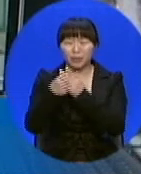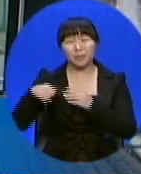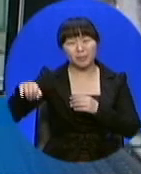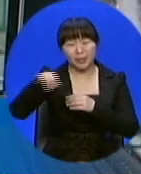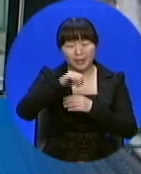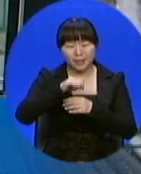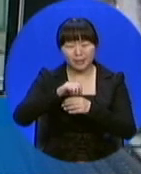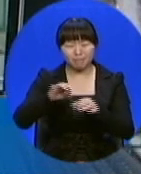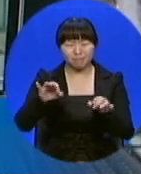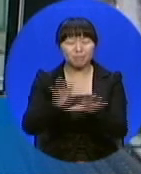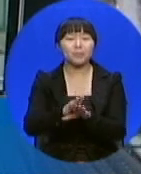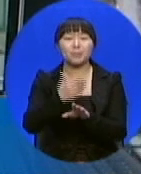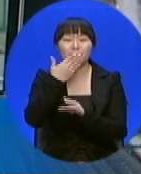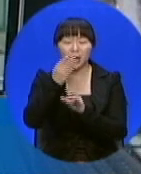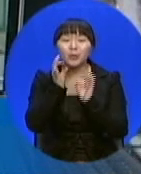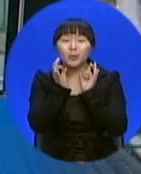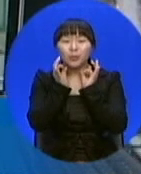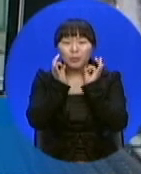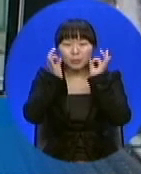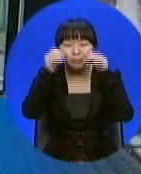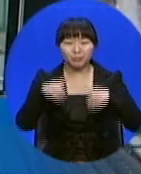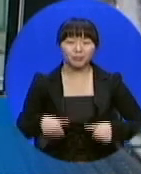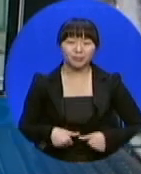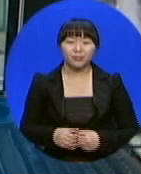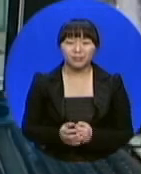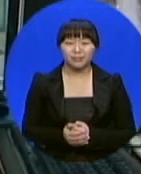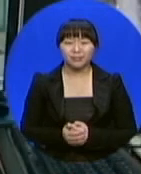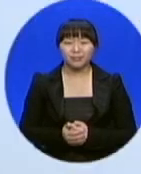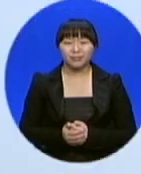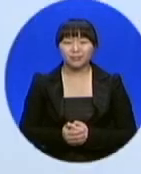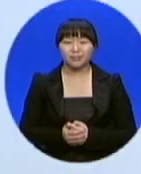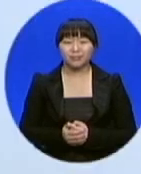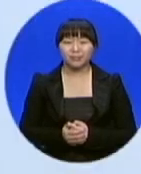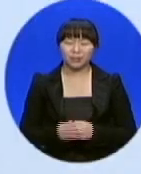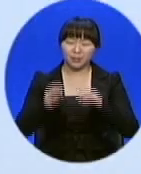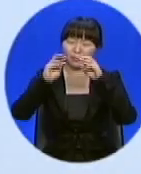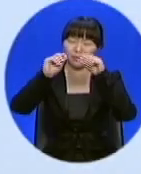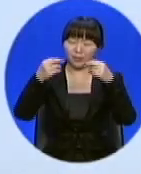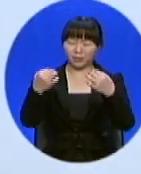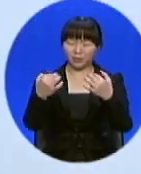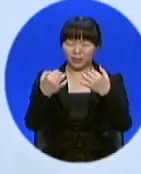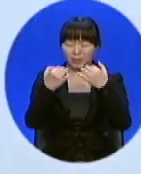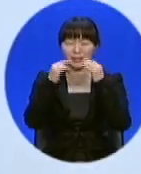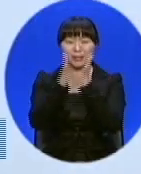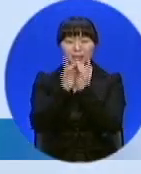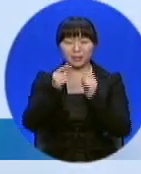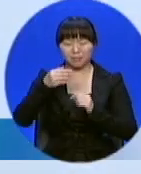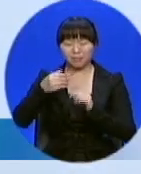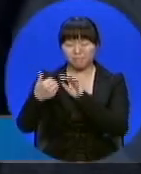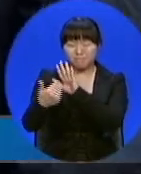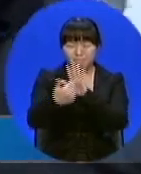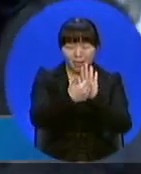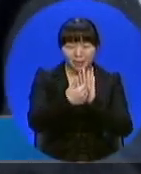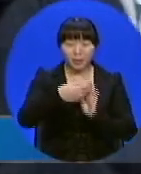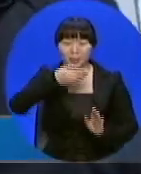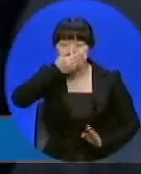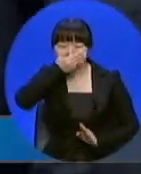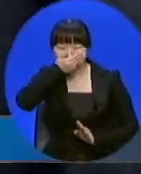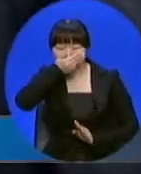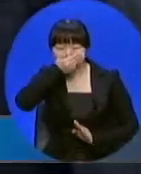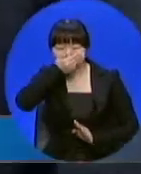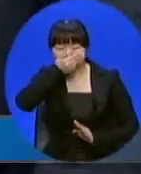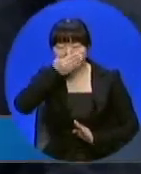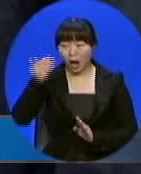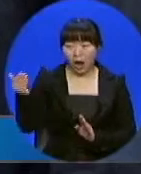다 죽일 수 있는 그런 노력을 좀 하셔야겠습니다. 먼지의 유입을 직접적으로 막을 수 있는 마스크를 하고